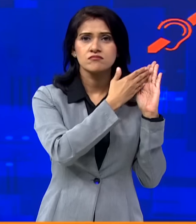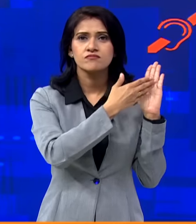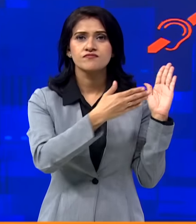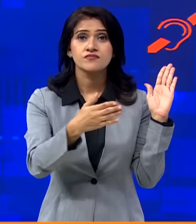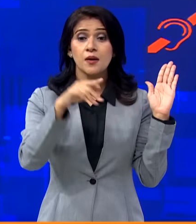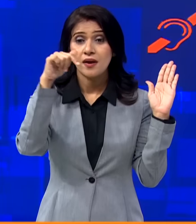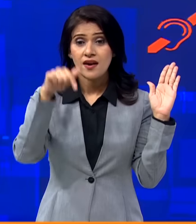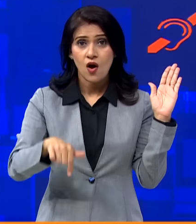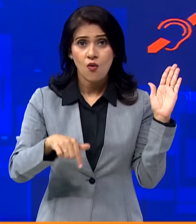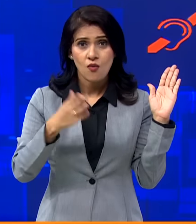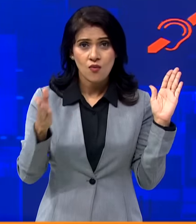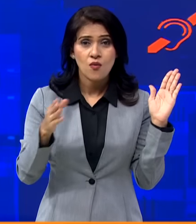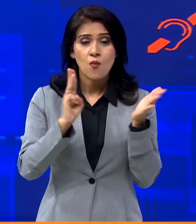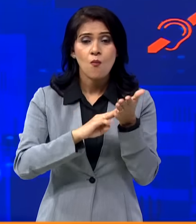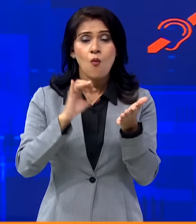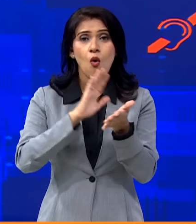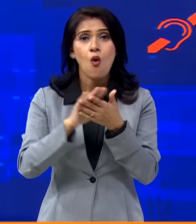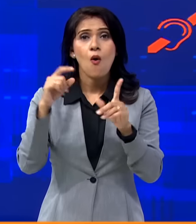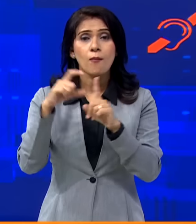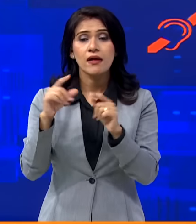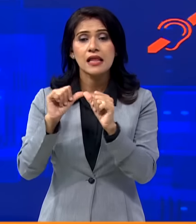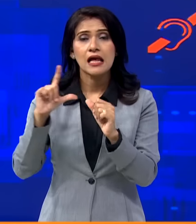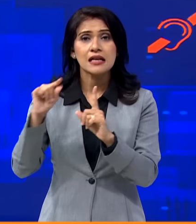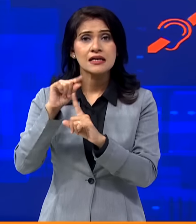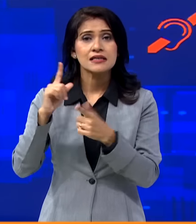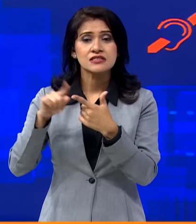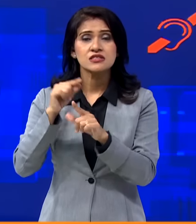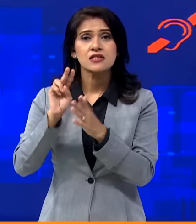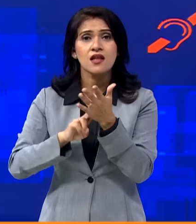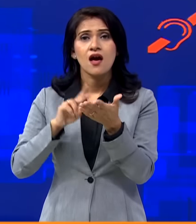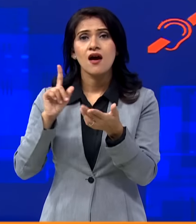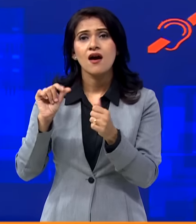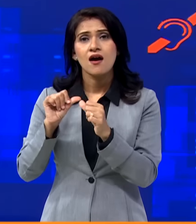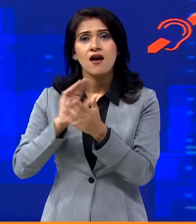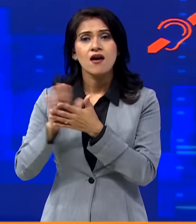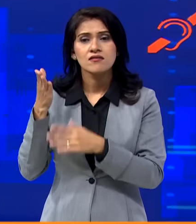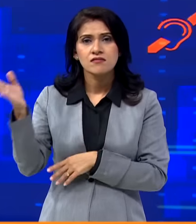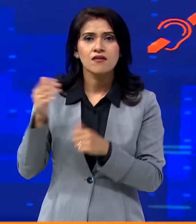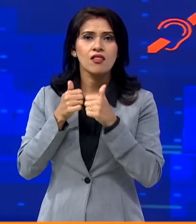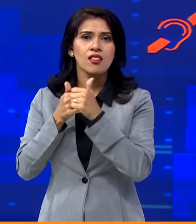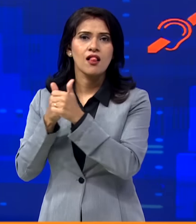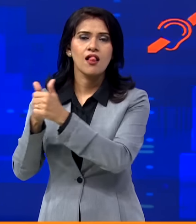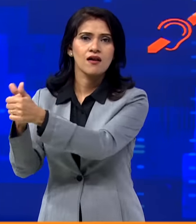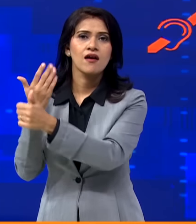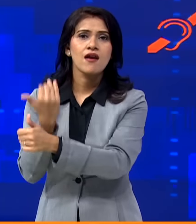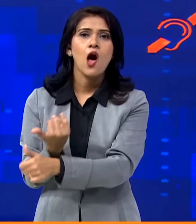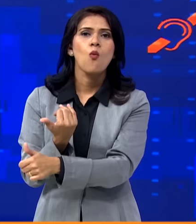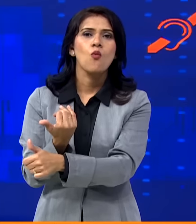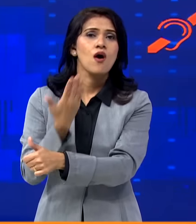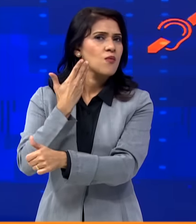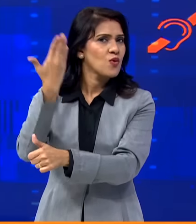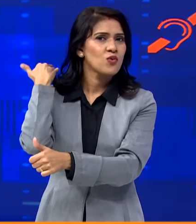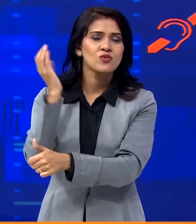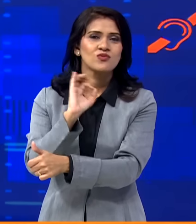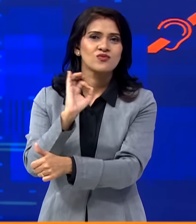मोहम्मद अली जिन्ना के रास्ते पर चल चुकी है चल चुकी है यह आतंकवादियों के समर्थन में बोलेंगे भारत